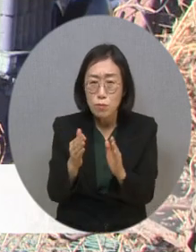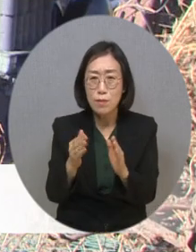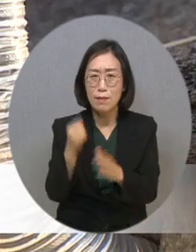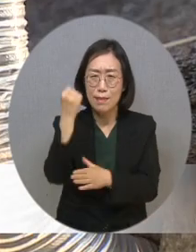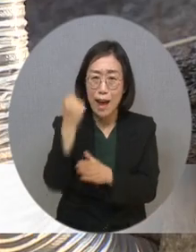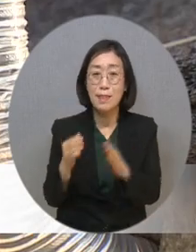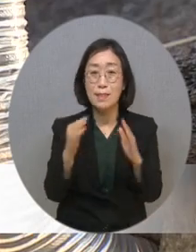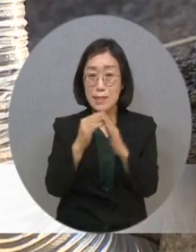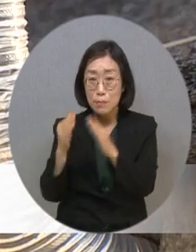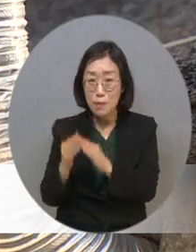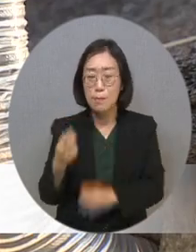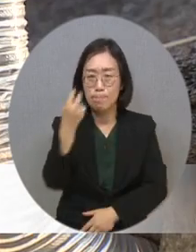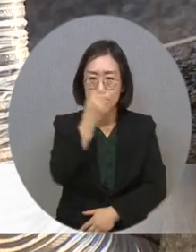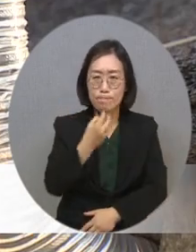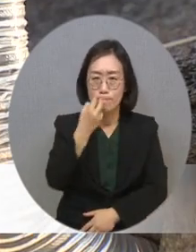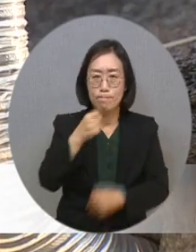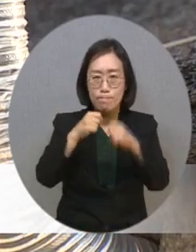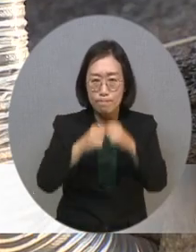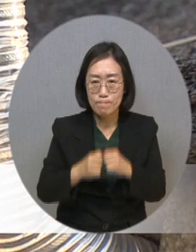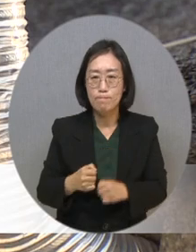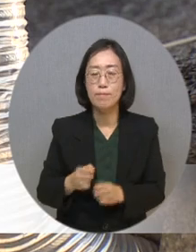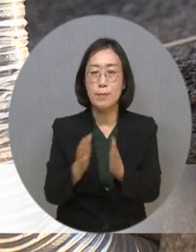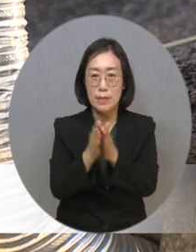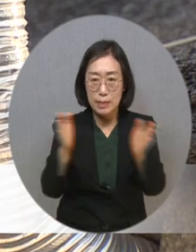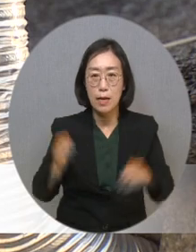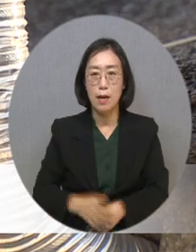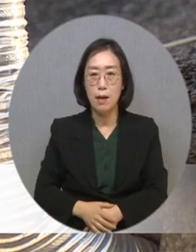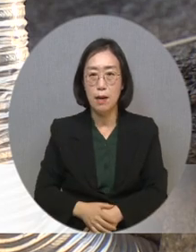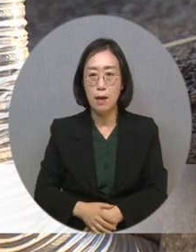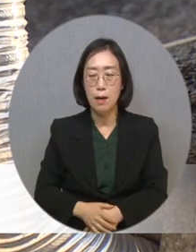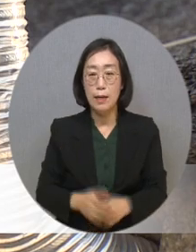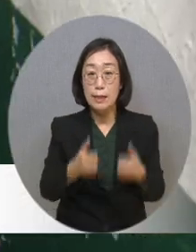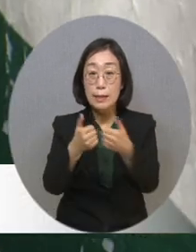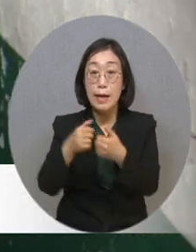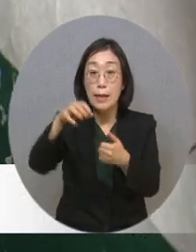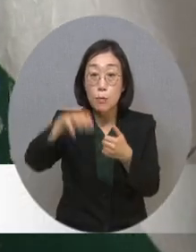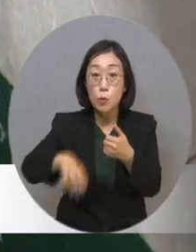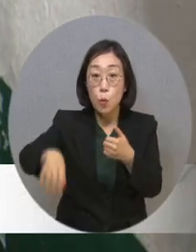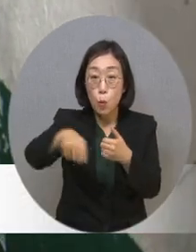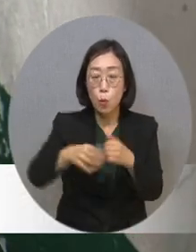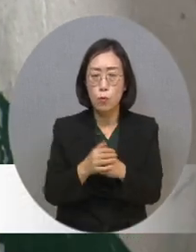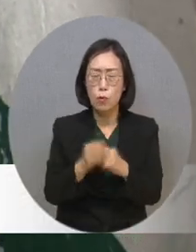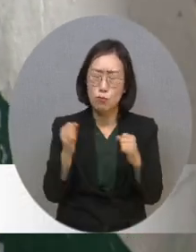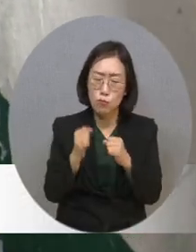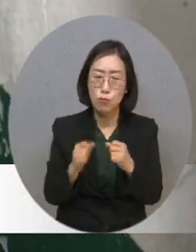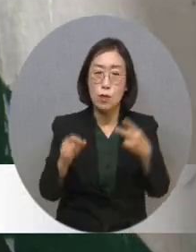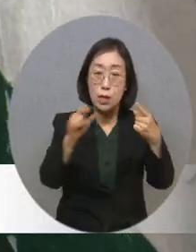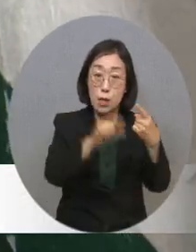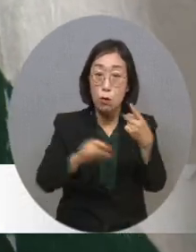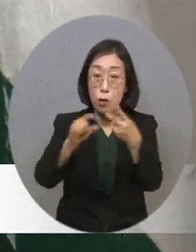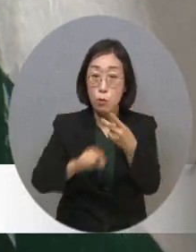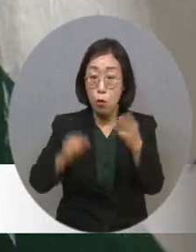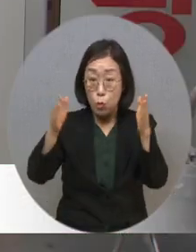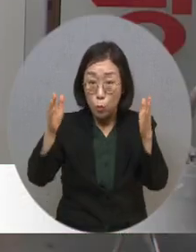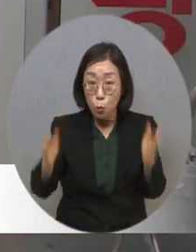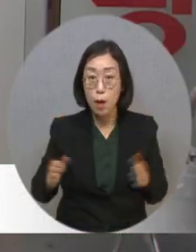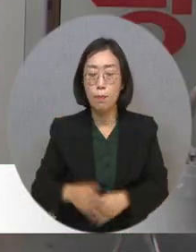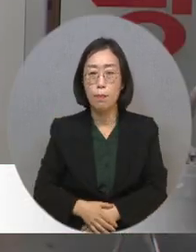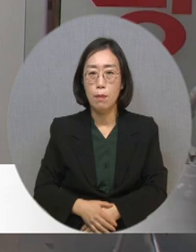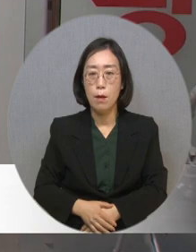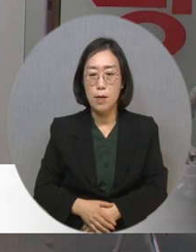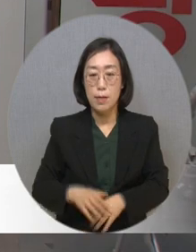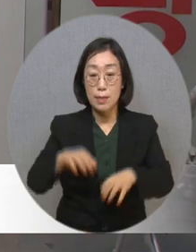안전점검에 나섰습니다 서울시립 쪽방 상담소에서는 한기인 1월부터 2월 말까지